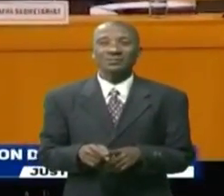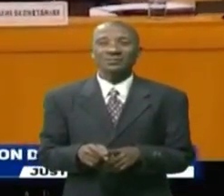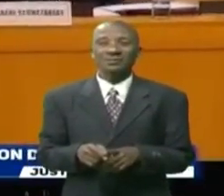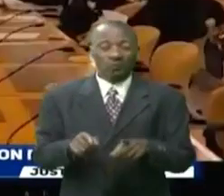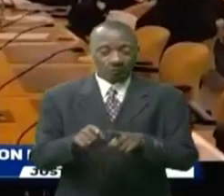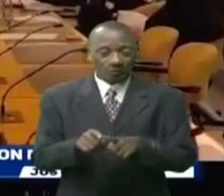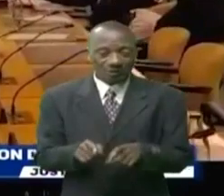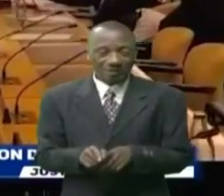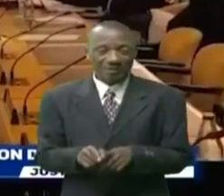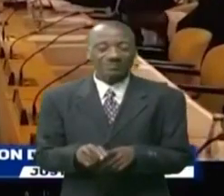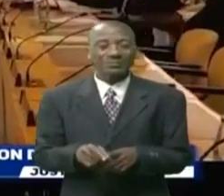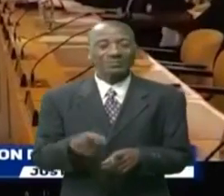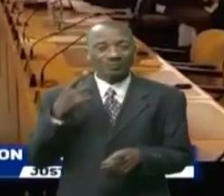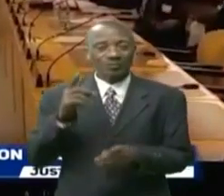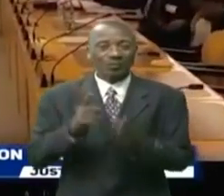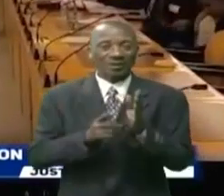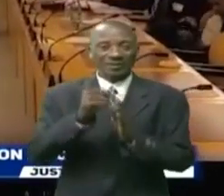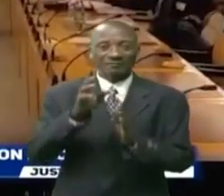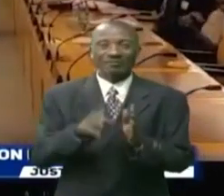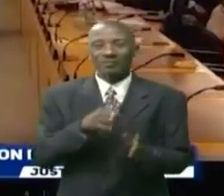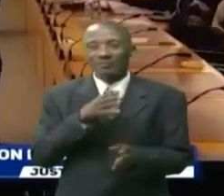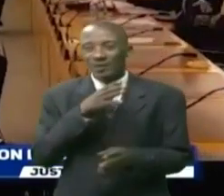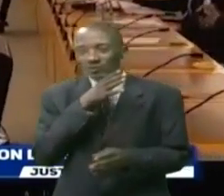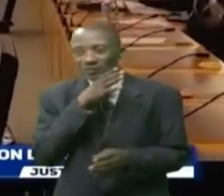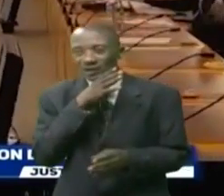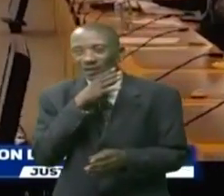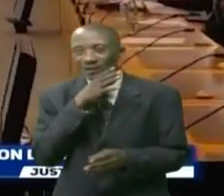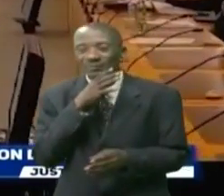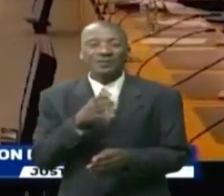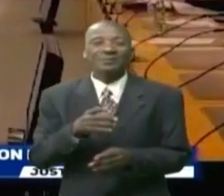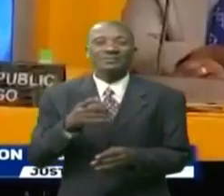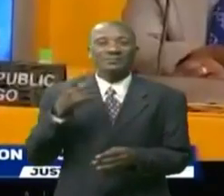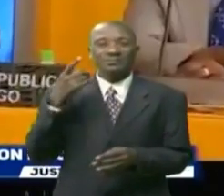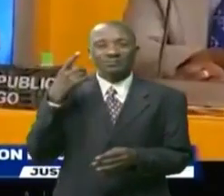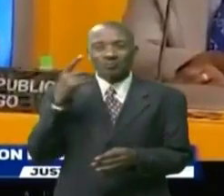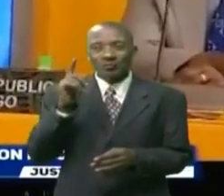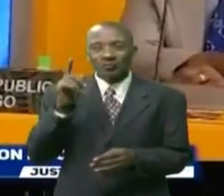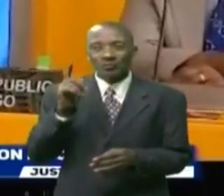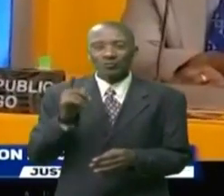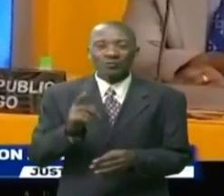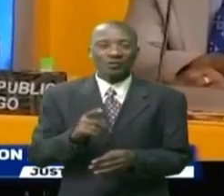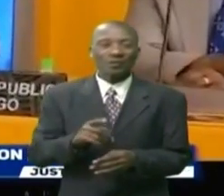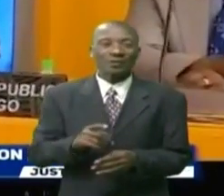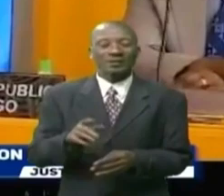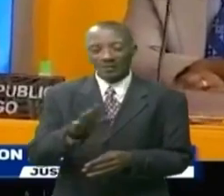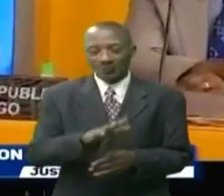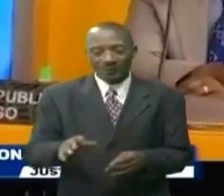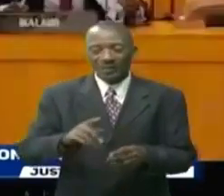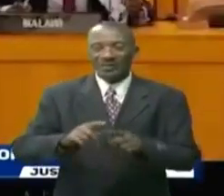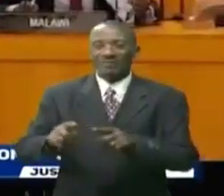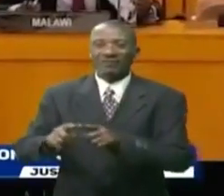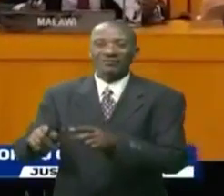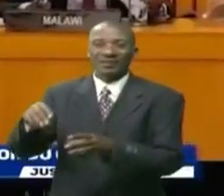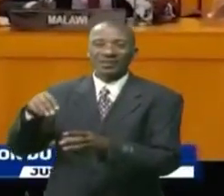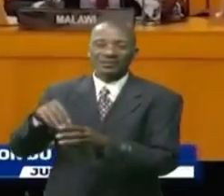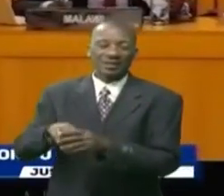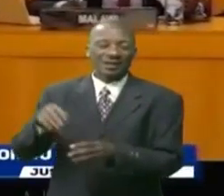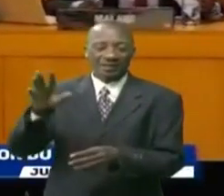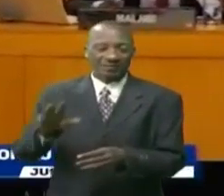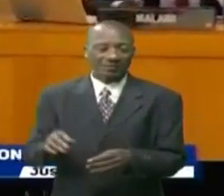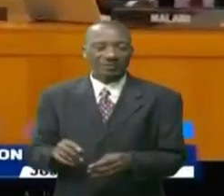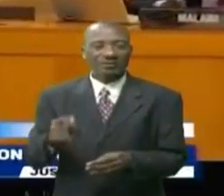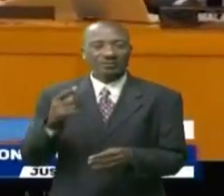la quête pour un développement durable et des sociétés stables fondées sur le respect de la règle du droit en général et du droit humain